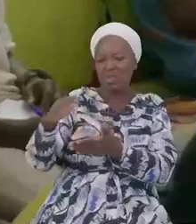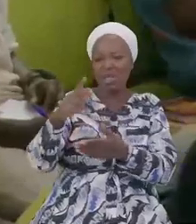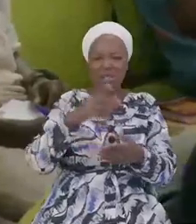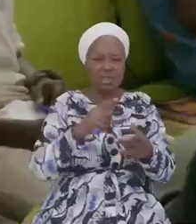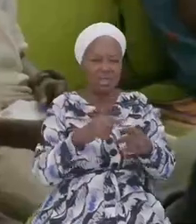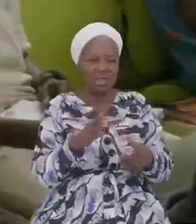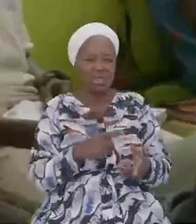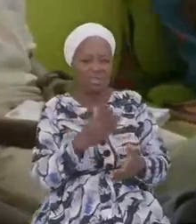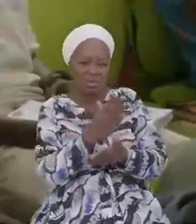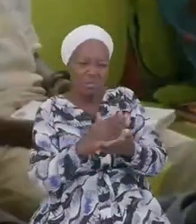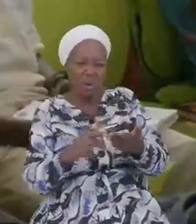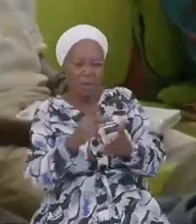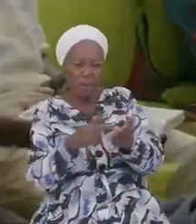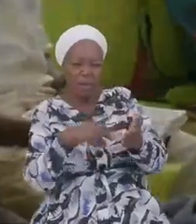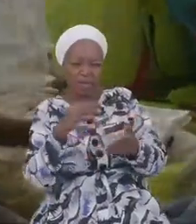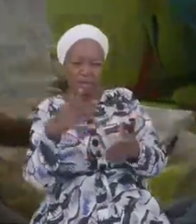de Moïse.